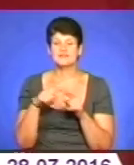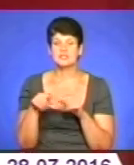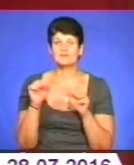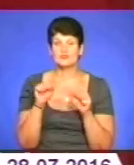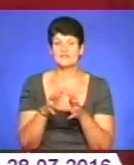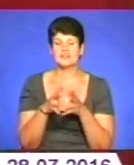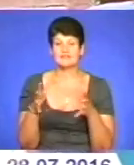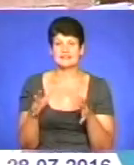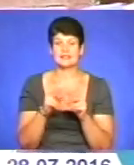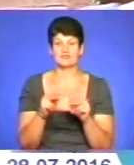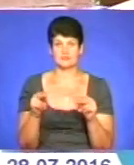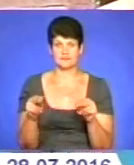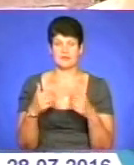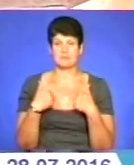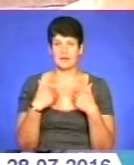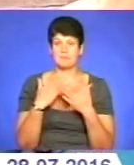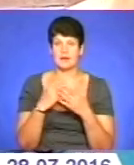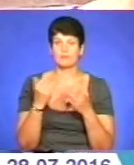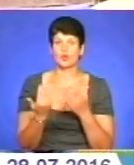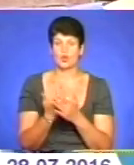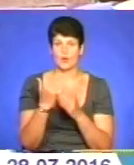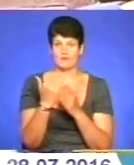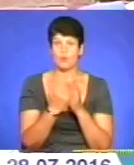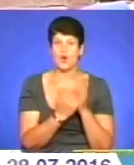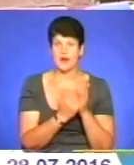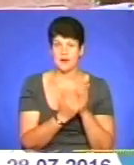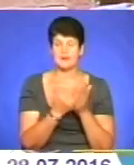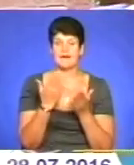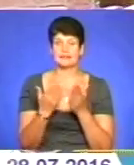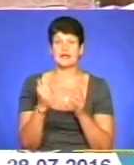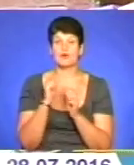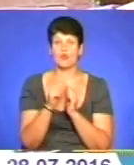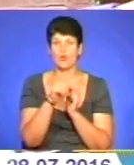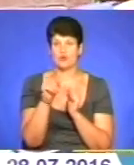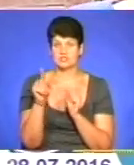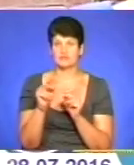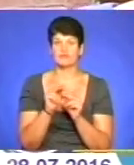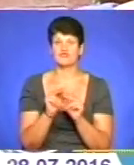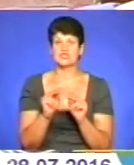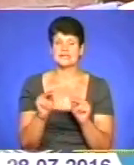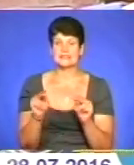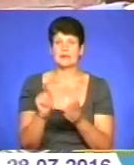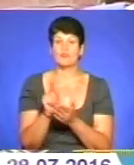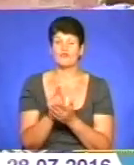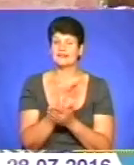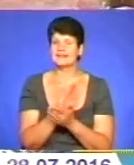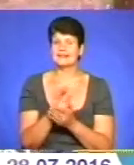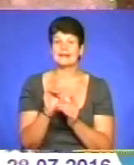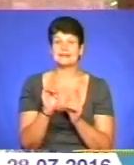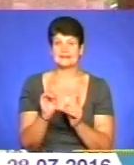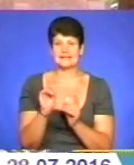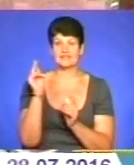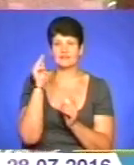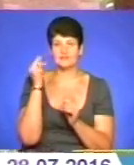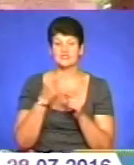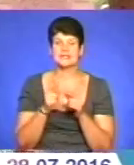для педагогів. Ми маємо нові програми, але кожен учитель повинен не тільки вивчити